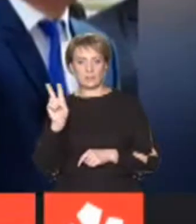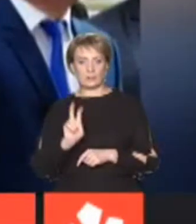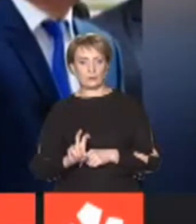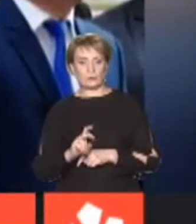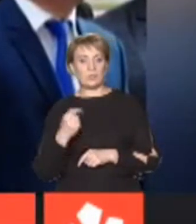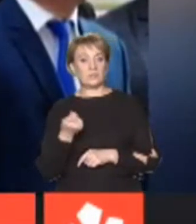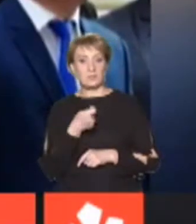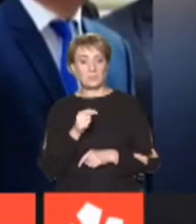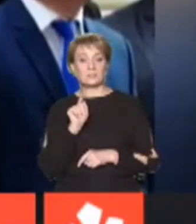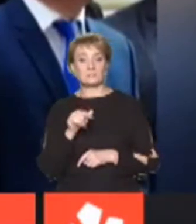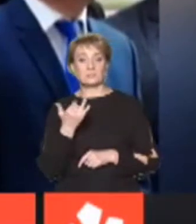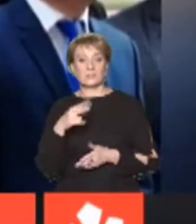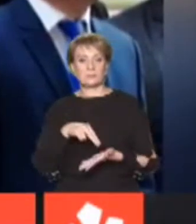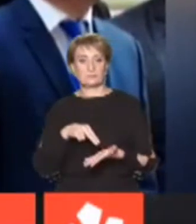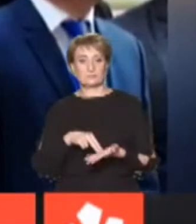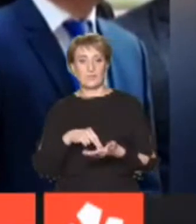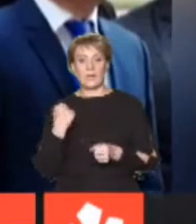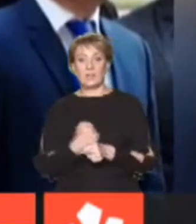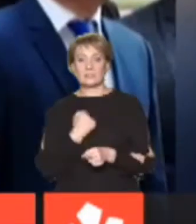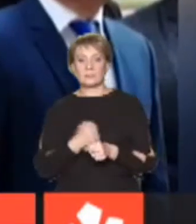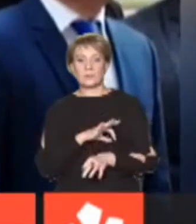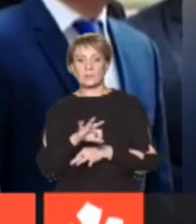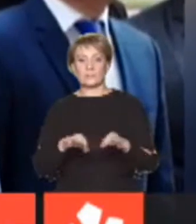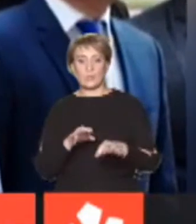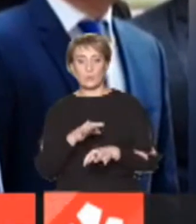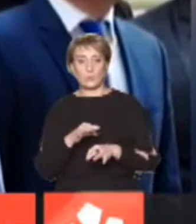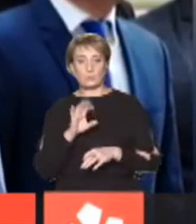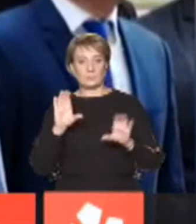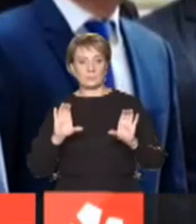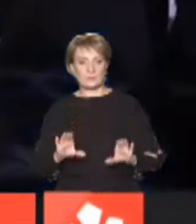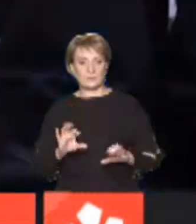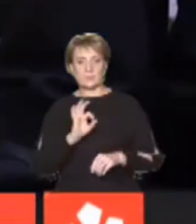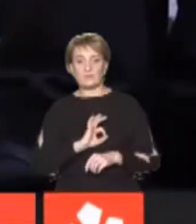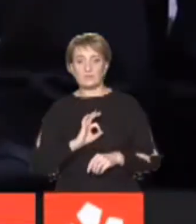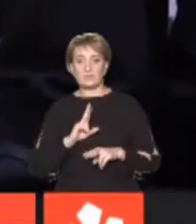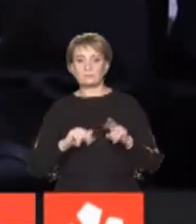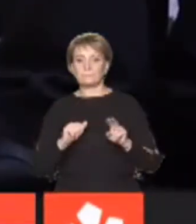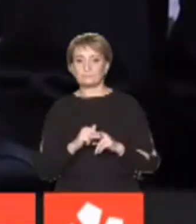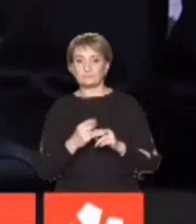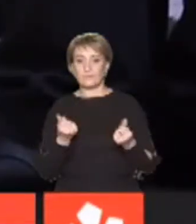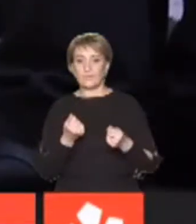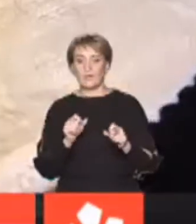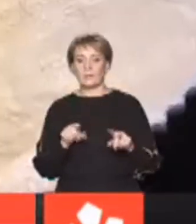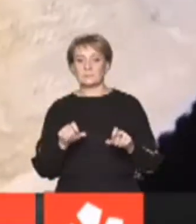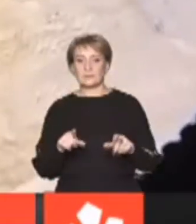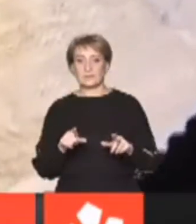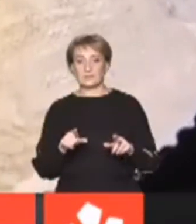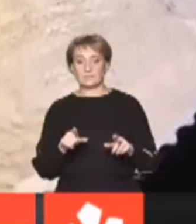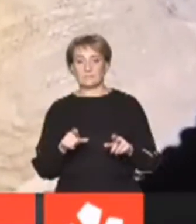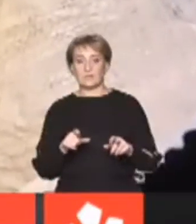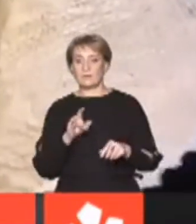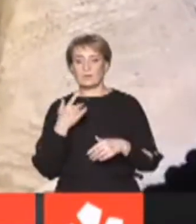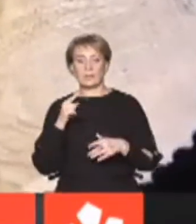Немало, але саме стільки коштує розробка законопроєкту, вигідного видобувачам бурштину. Втім, викрити не означає